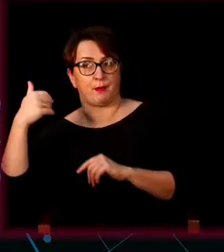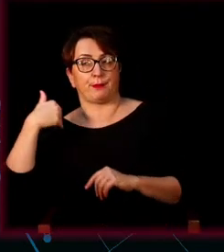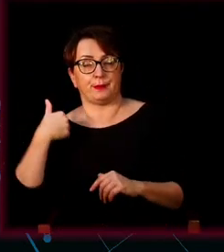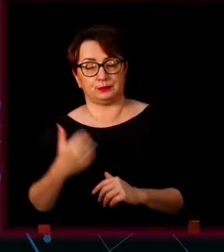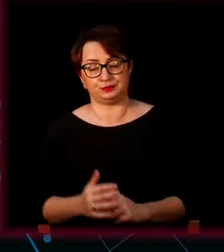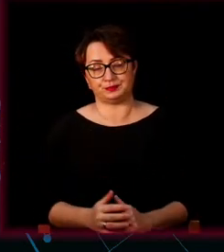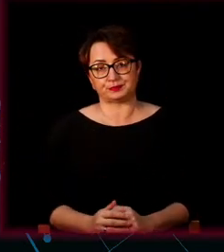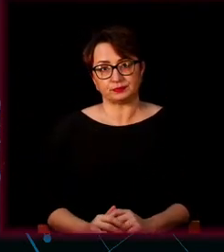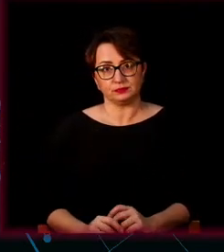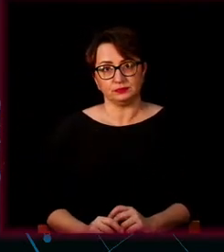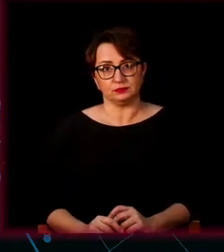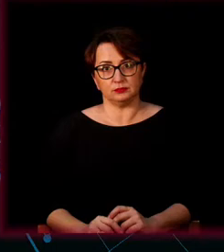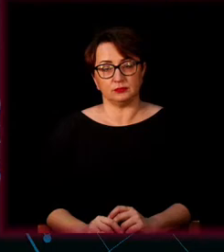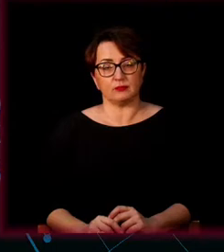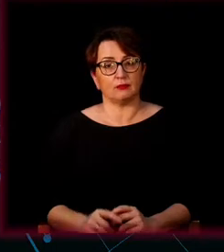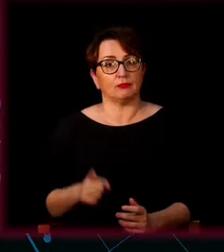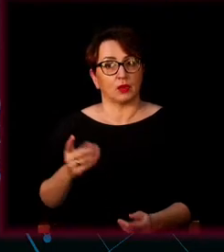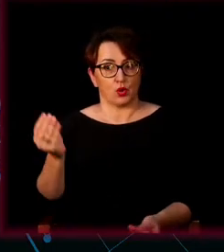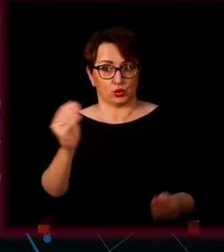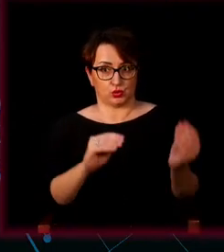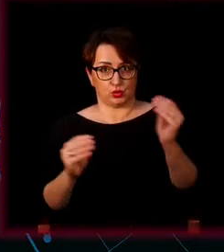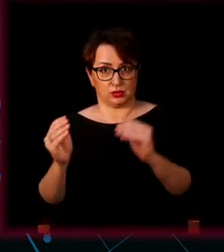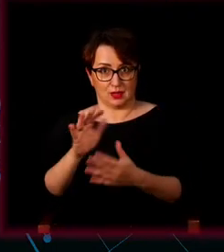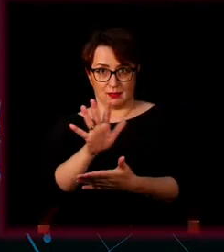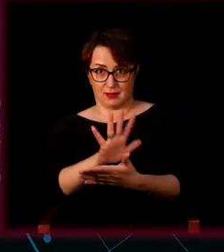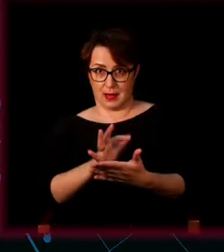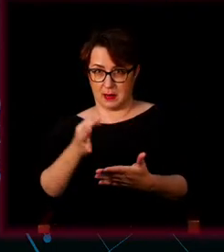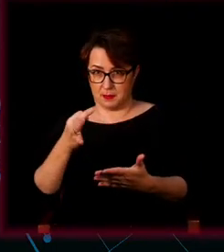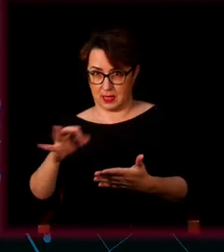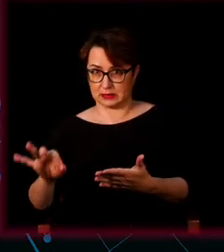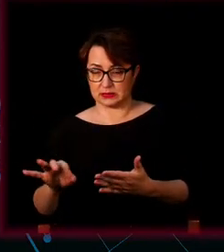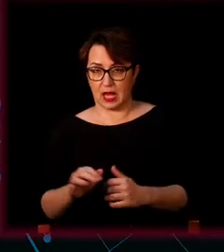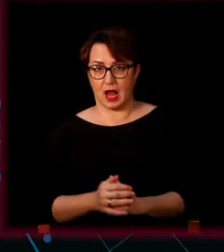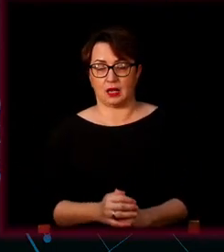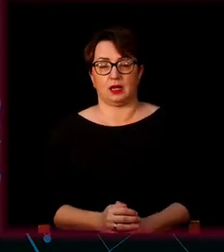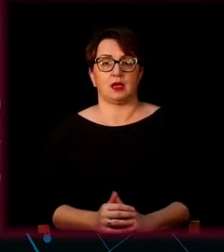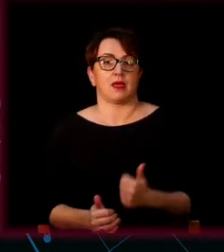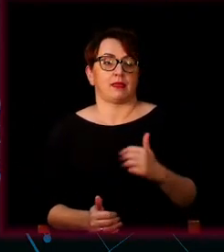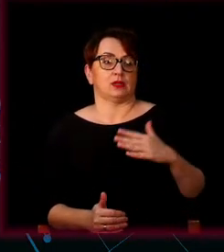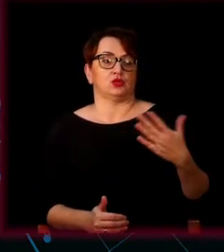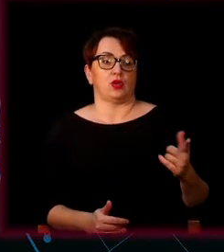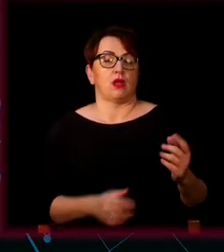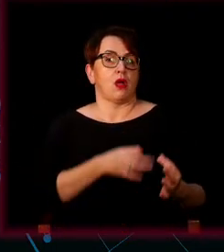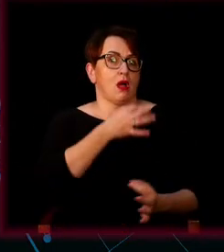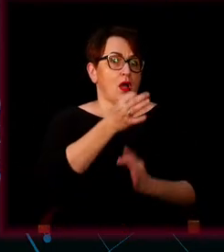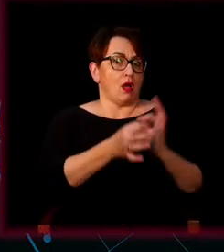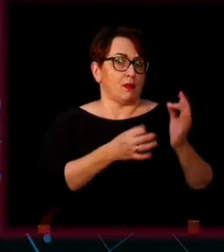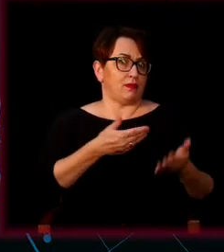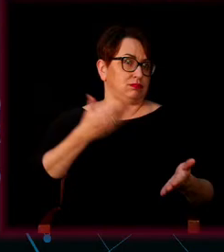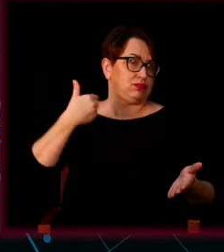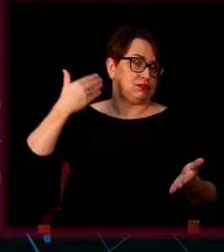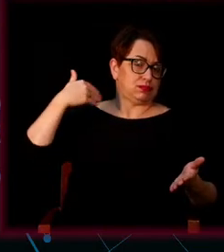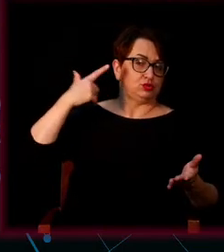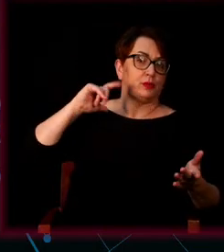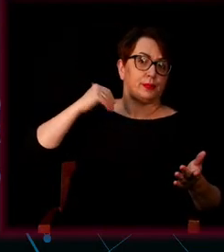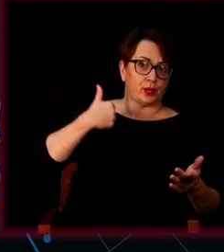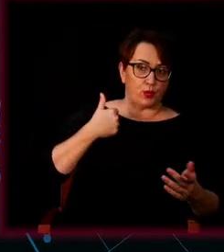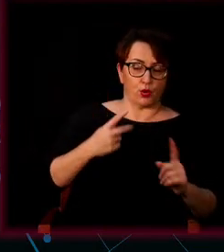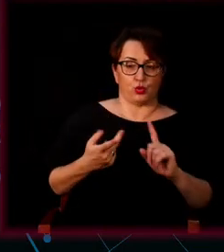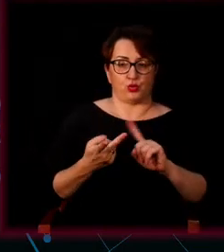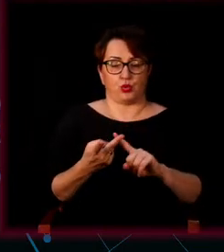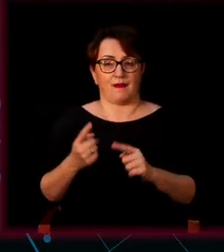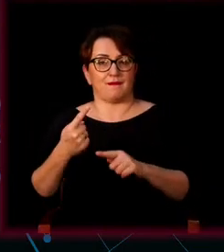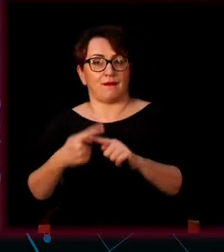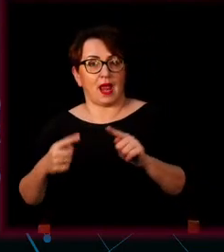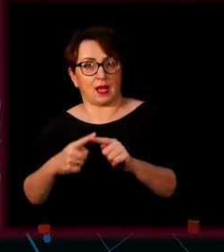planety. Więc taka, a nie inna konstrukcja tego tekstu, gdzie właśnie z jednej strony mamy narrację retrospektywną, a z drugiej strony te